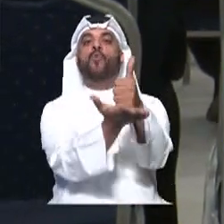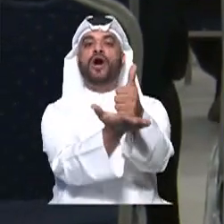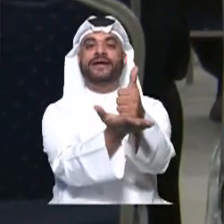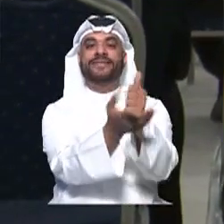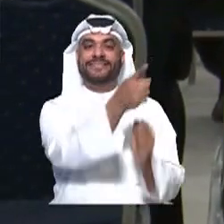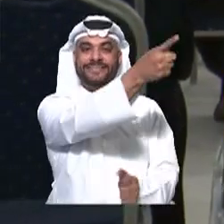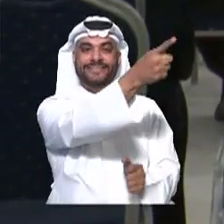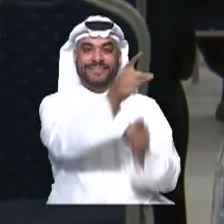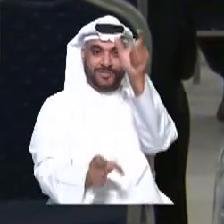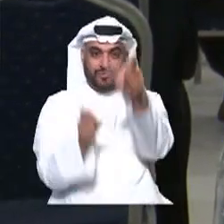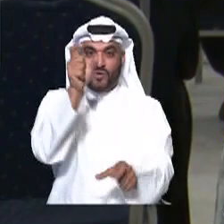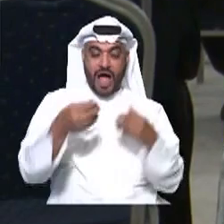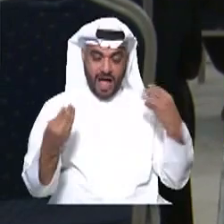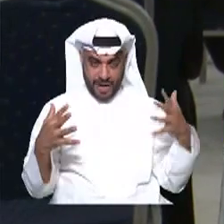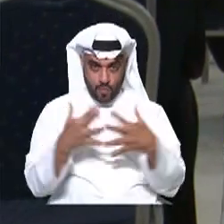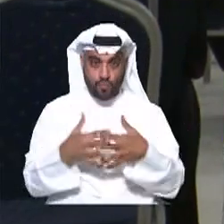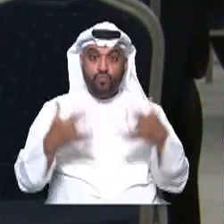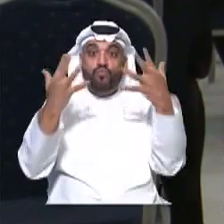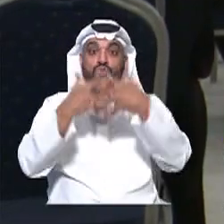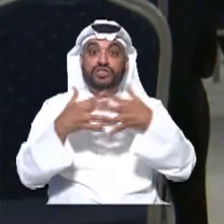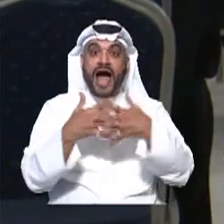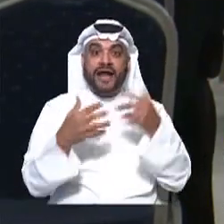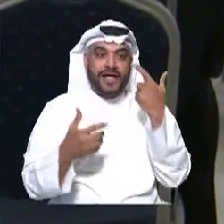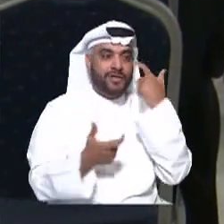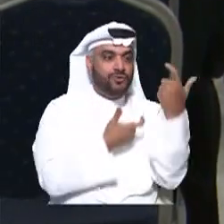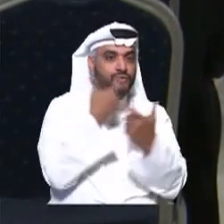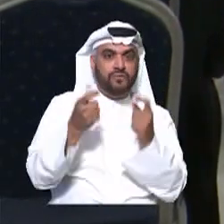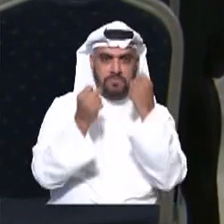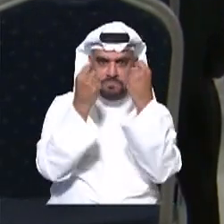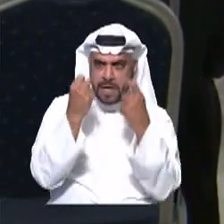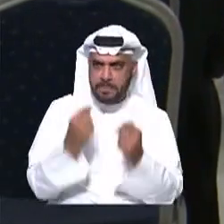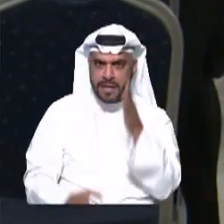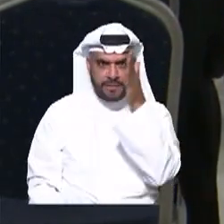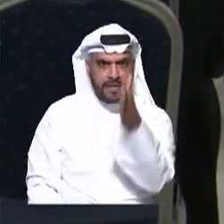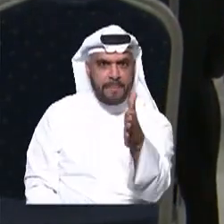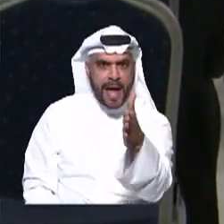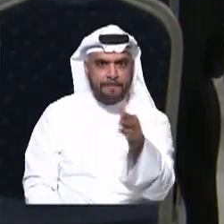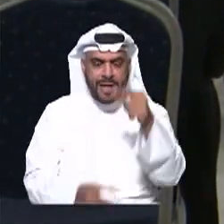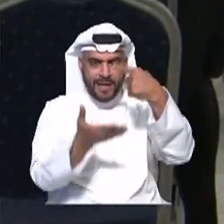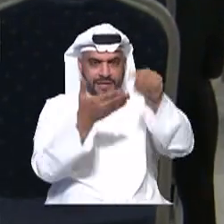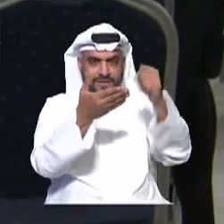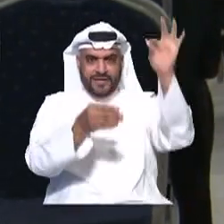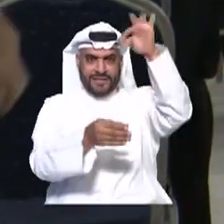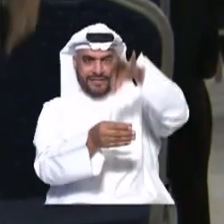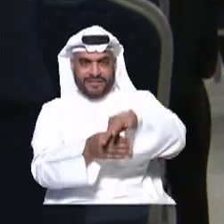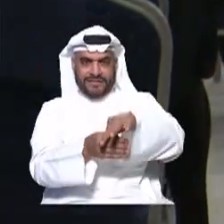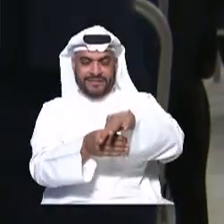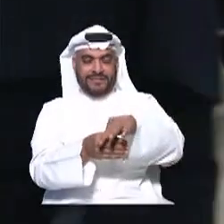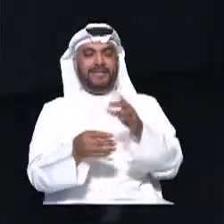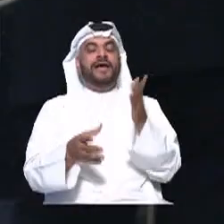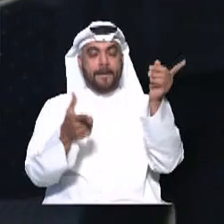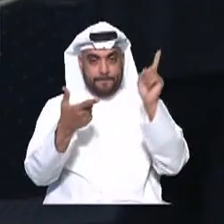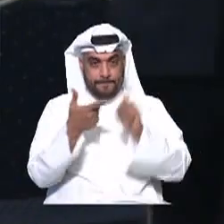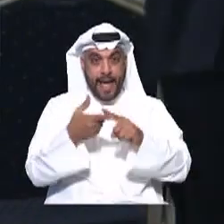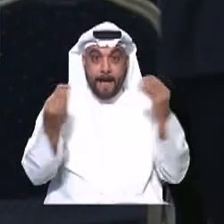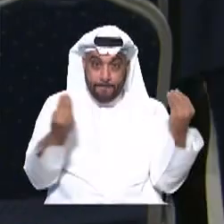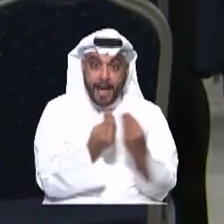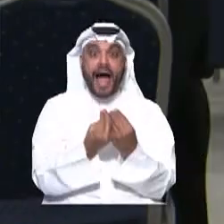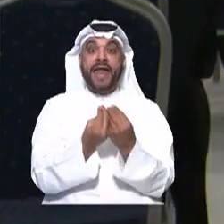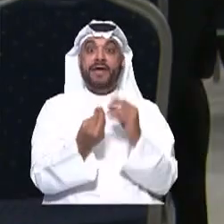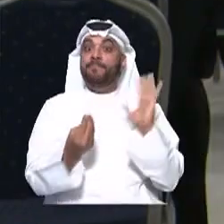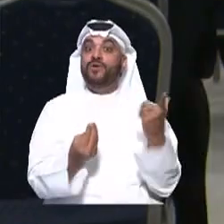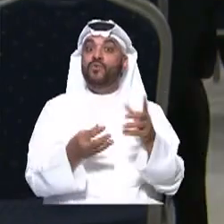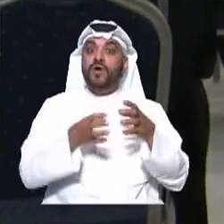للمشاركة في المراقبة والتأكد من نزاهة العملية الانتخابية، أيضا بوجود الفريق الدولي،